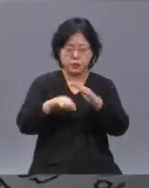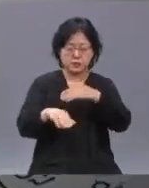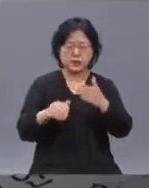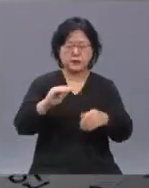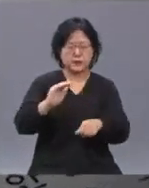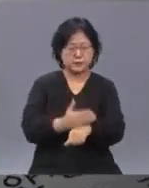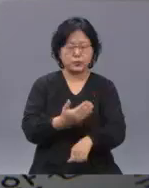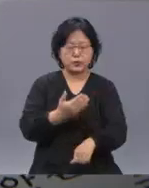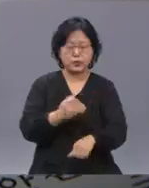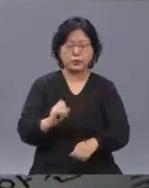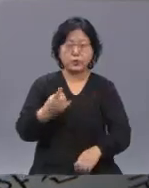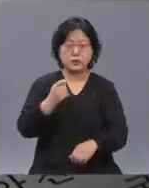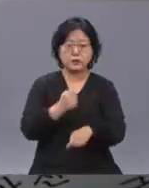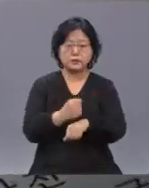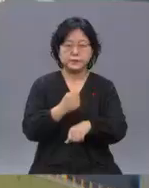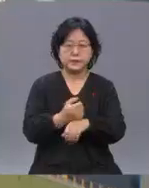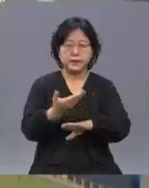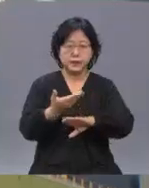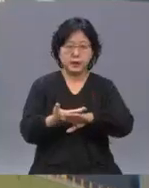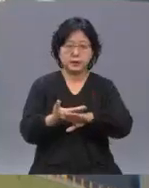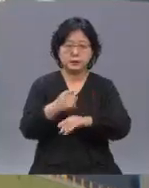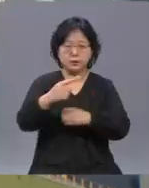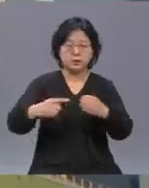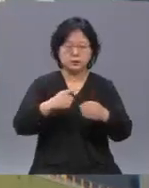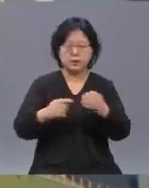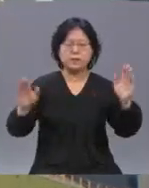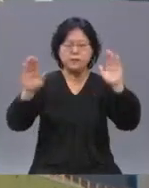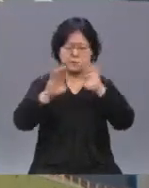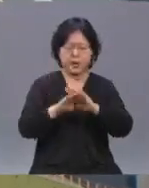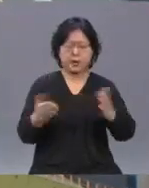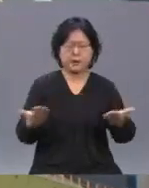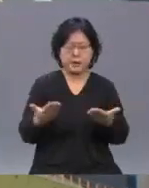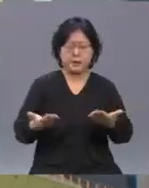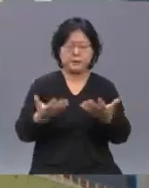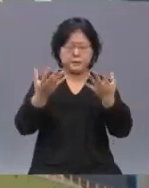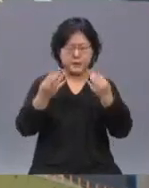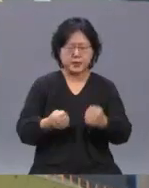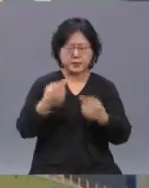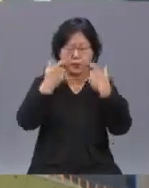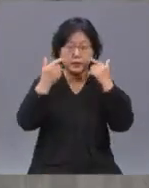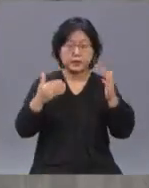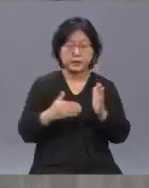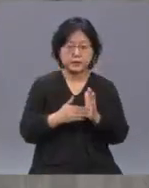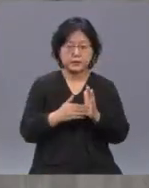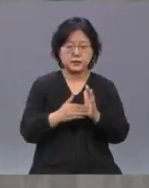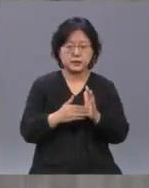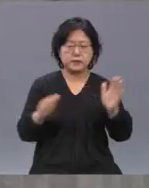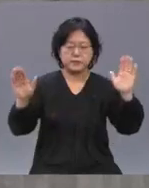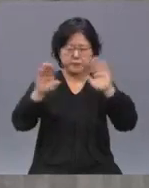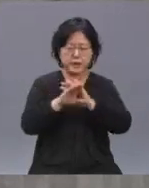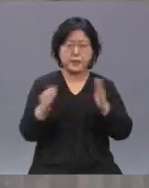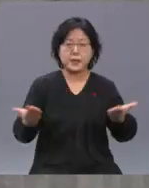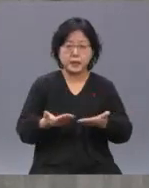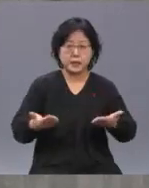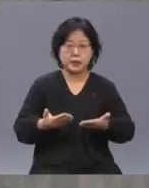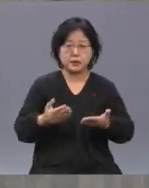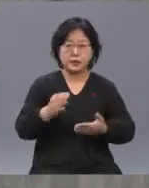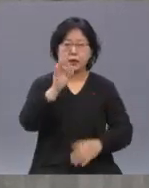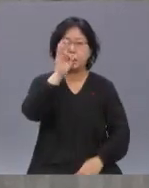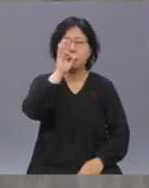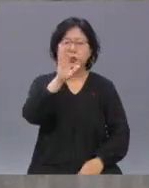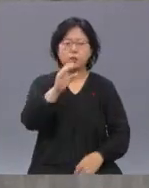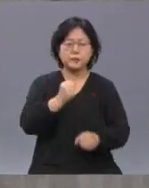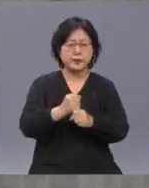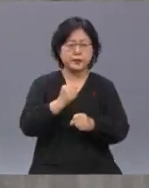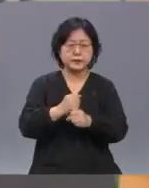원인으로 지목됐습니다 다른 원전에 비해 야간 타설을 많이 한 것으로 확인되는데 야간 작업이 공급을 유발한